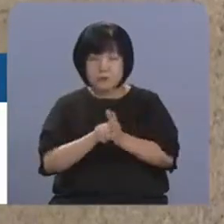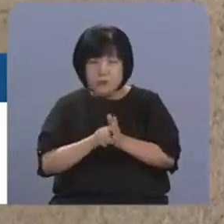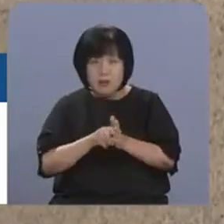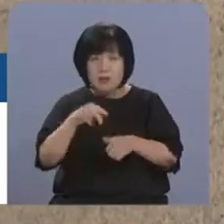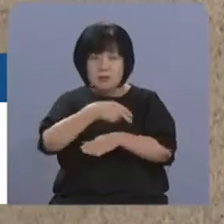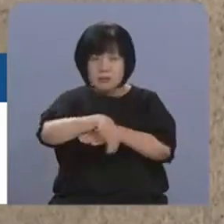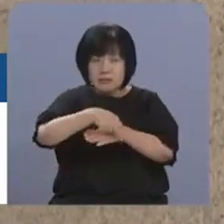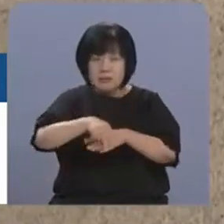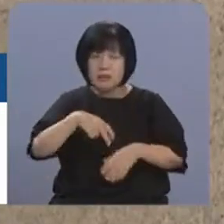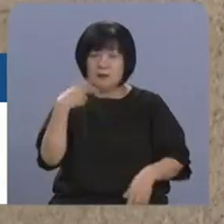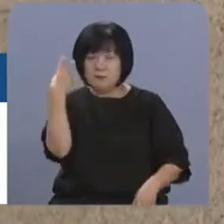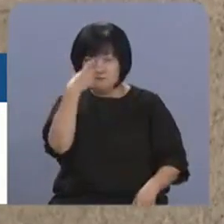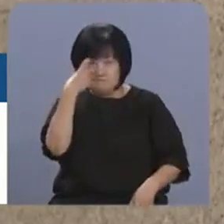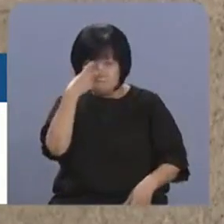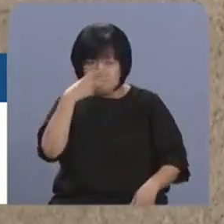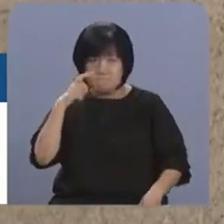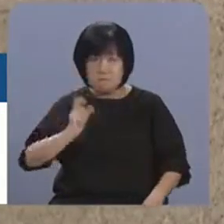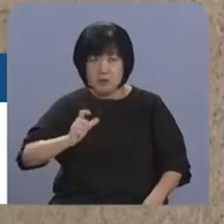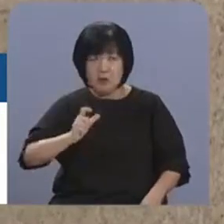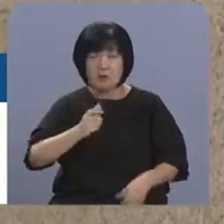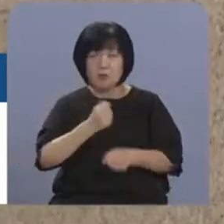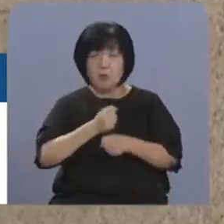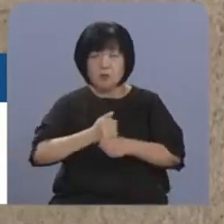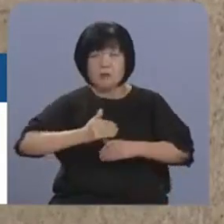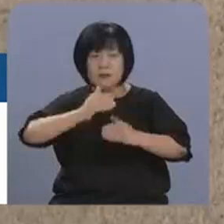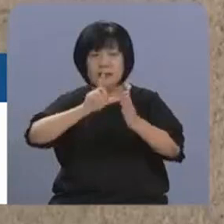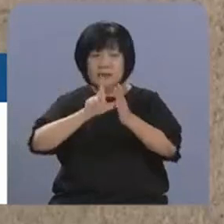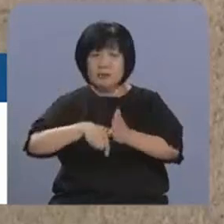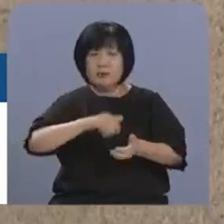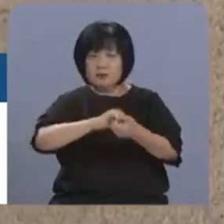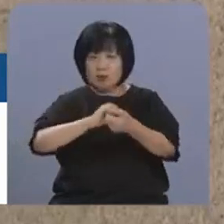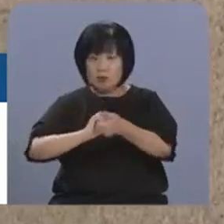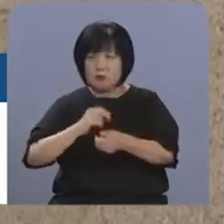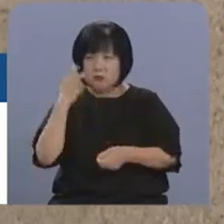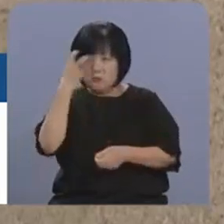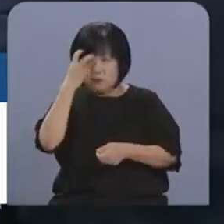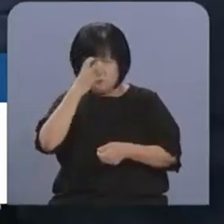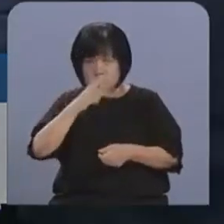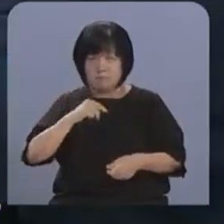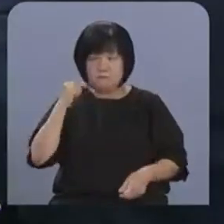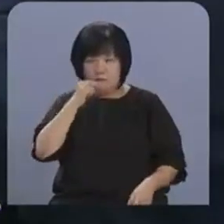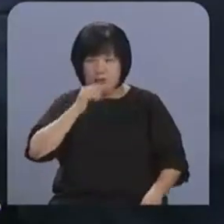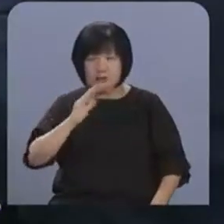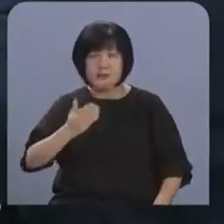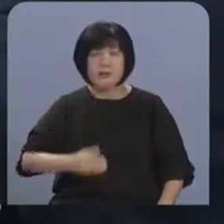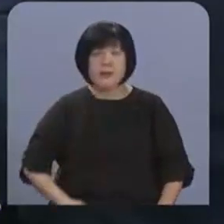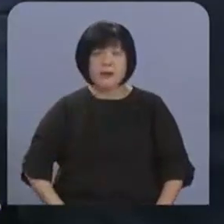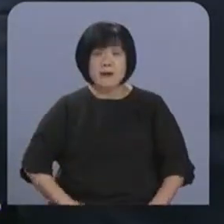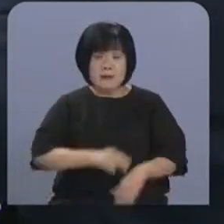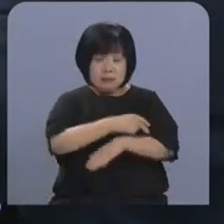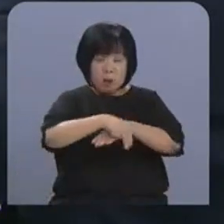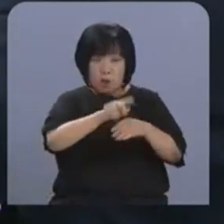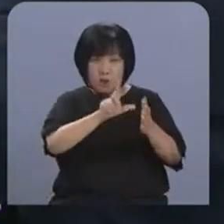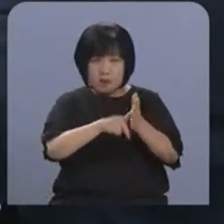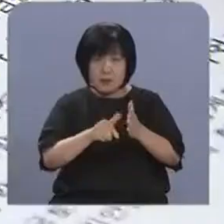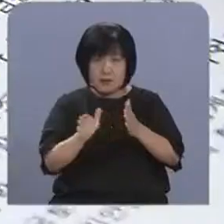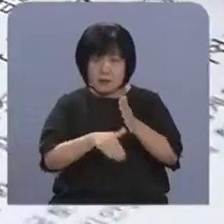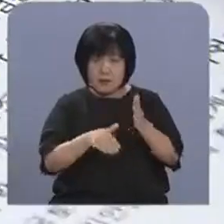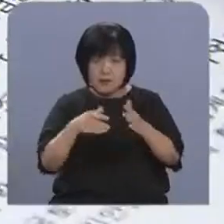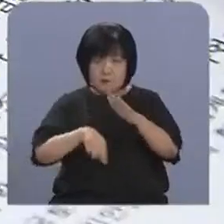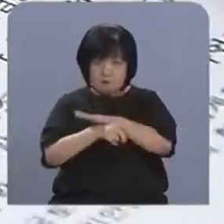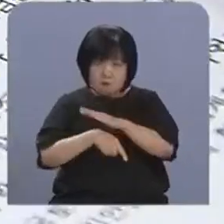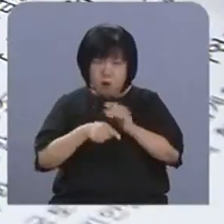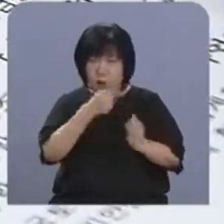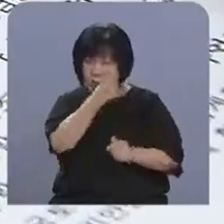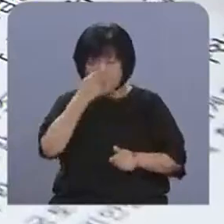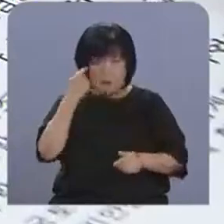강화하고 시공 단계에서는 정기적으로 점검을 강화하도록 하겠습니다. 또 설계 단계에서 부실을 확인할 수 있게